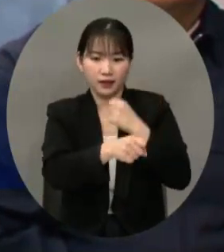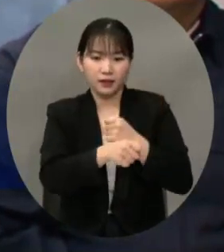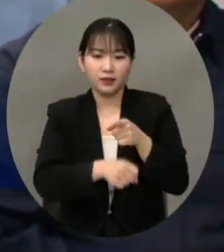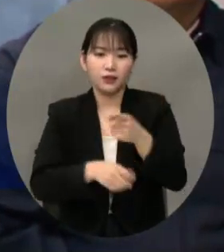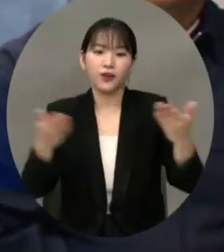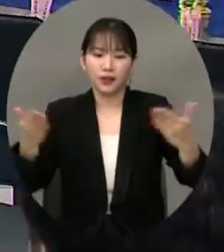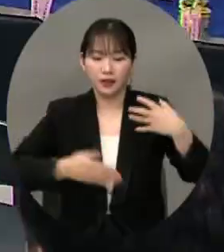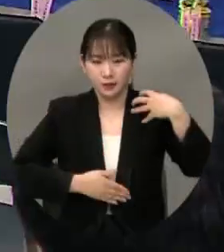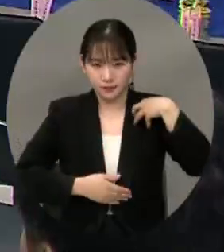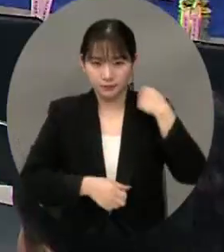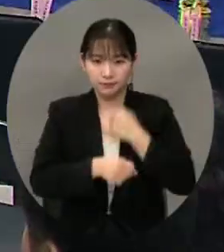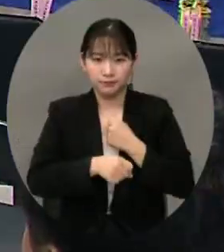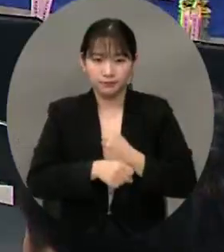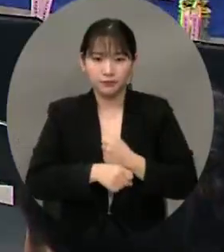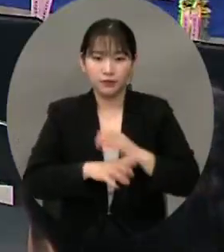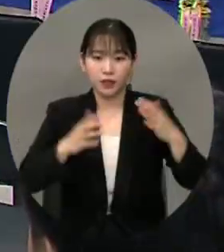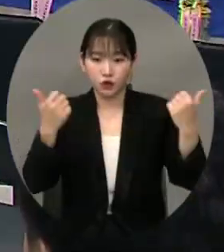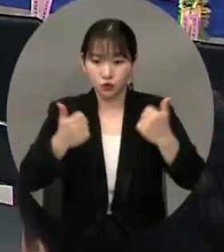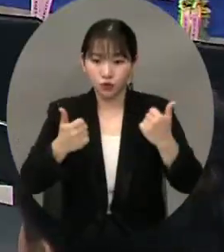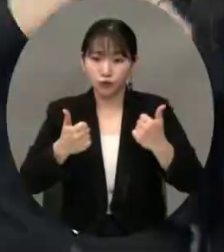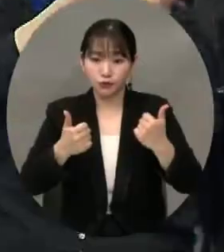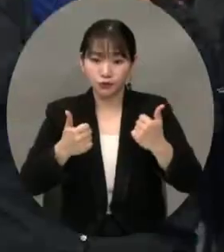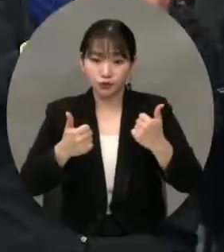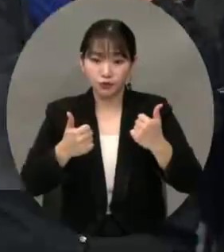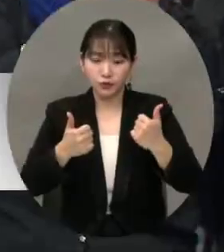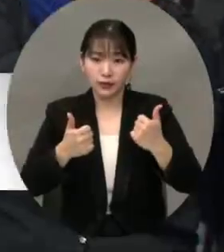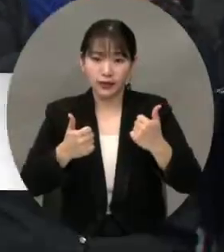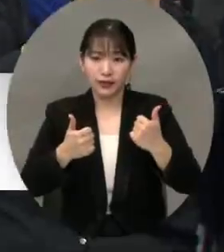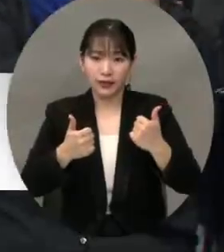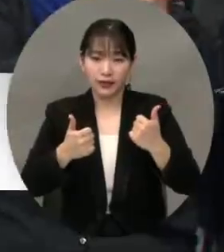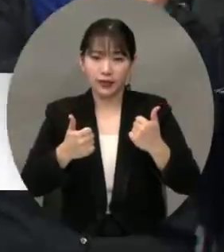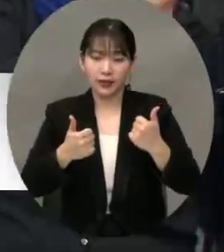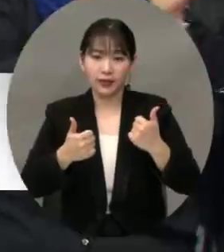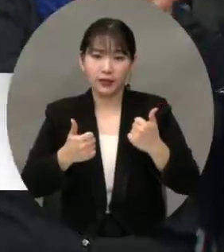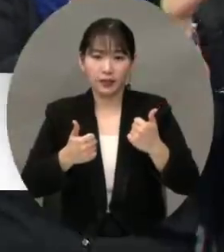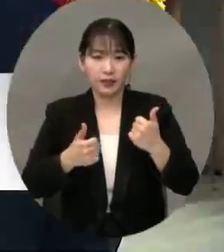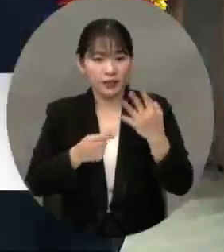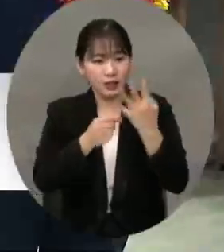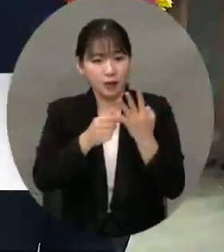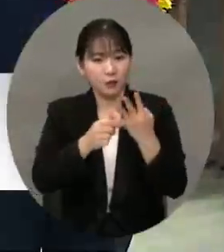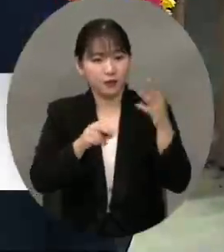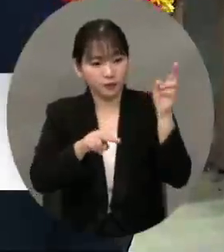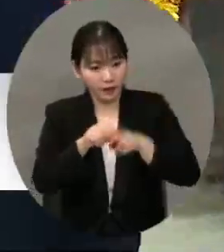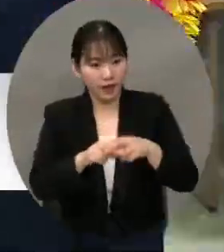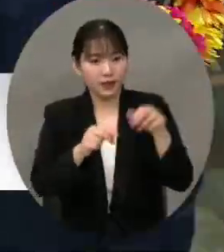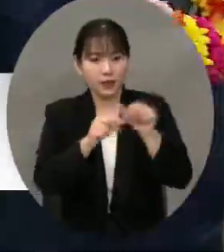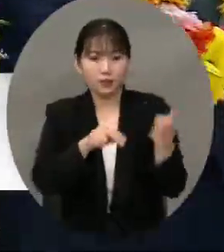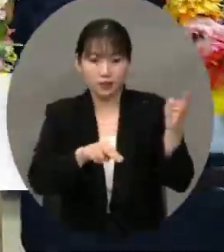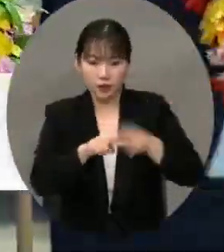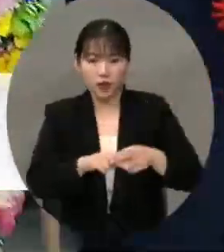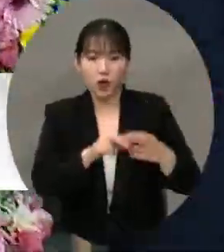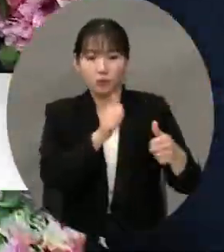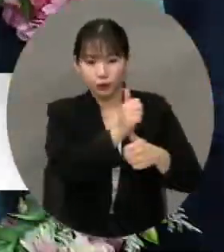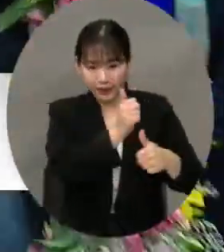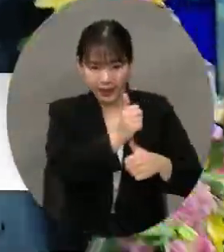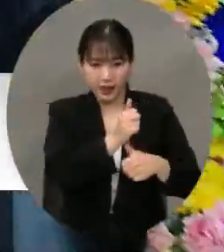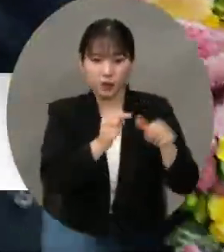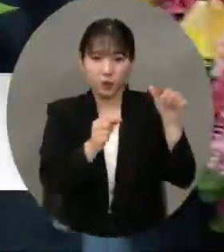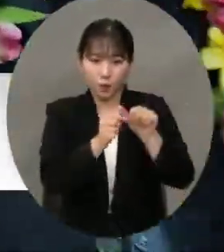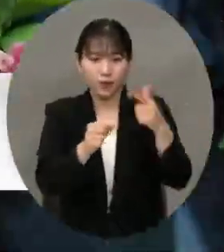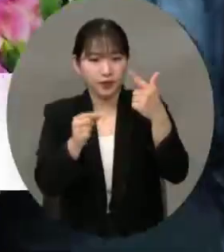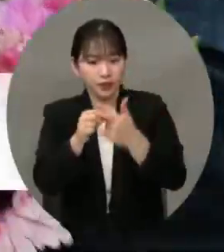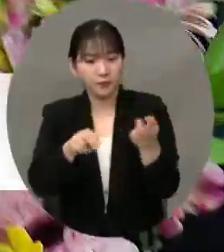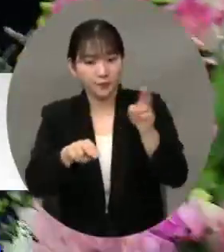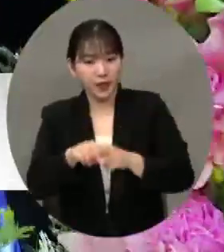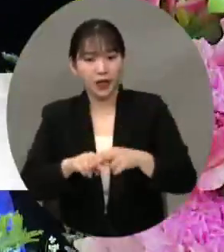그런 역할. 국회 관례상 개파색이 강하지 않을 경우 4선에서 5선은 국회 부의장, 5선에서 6선은